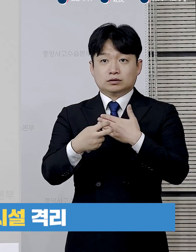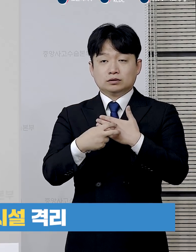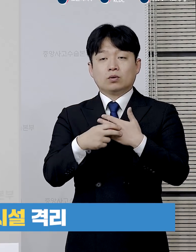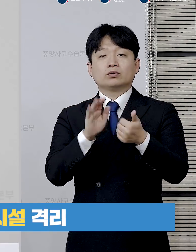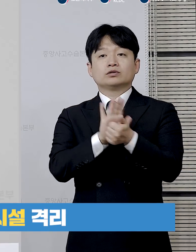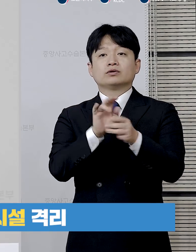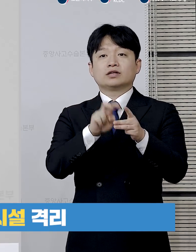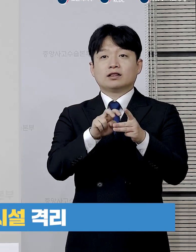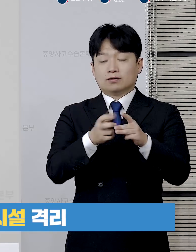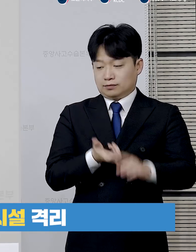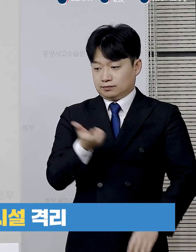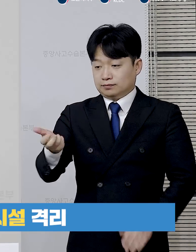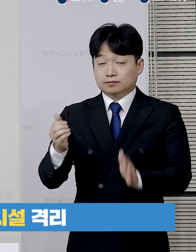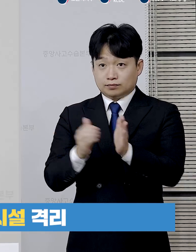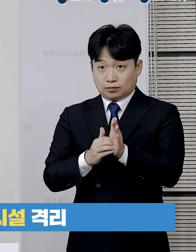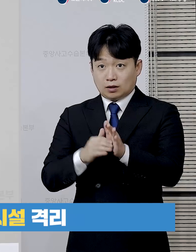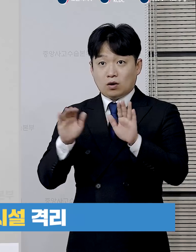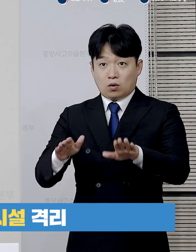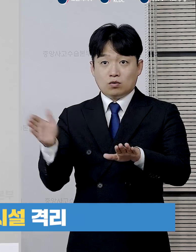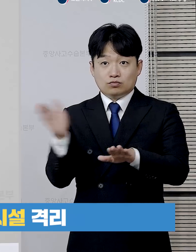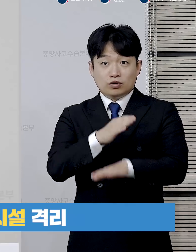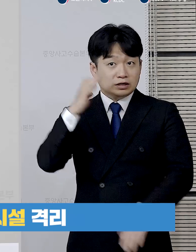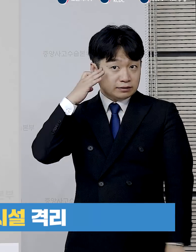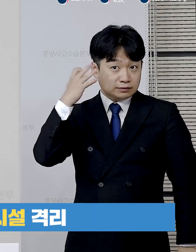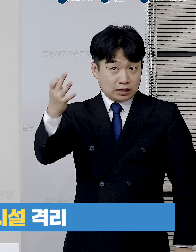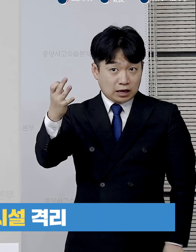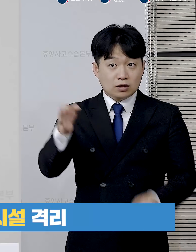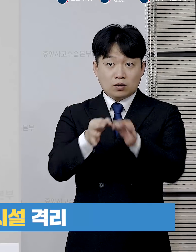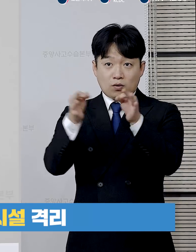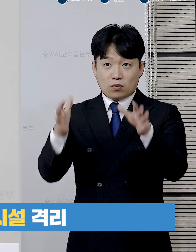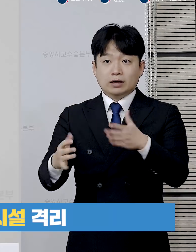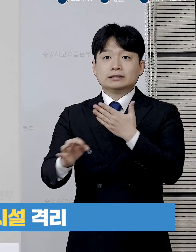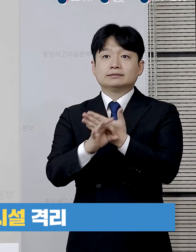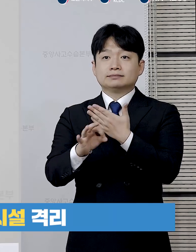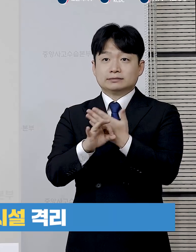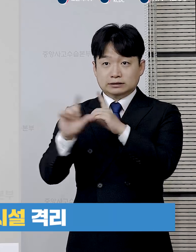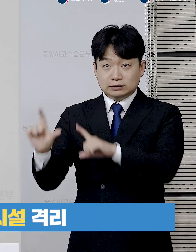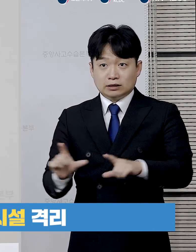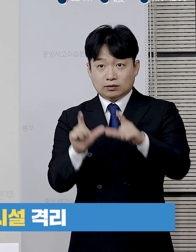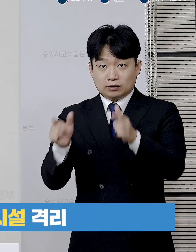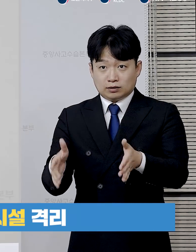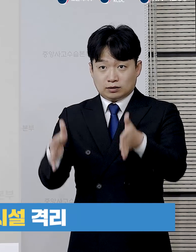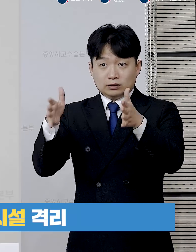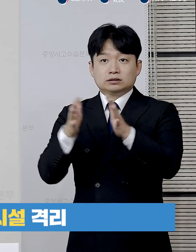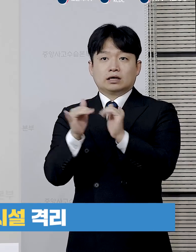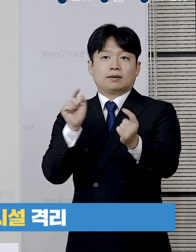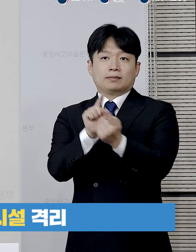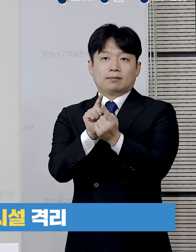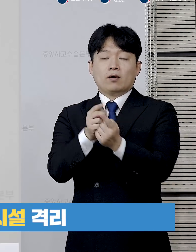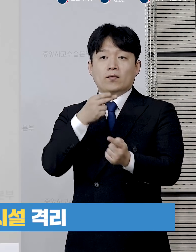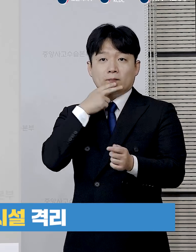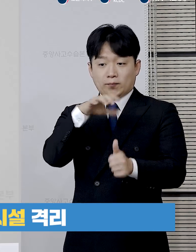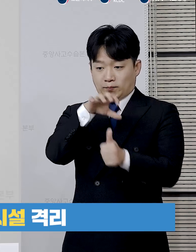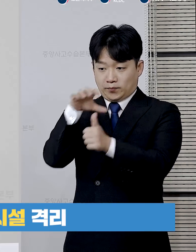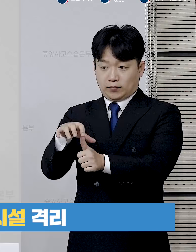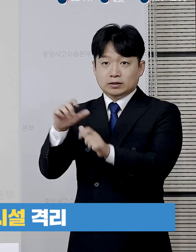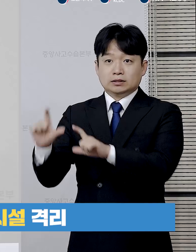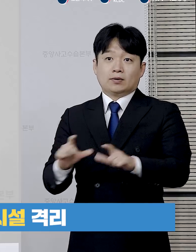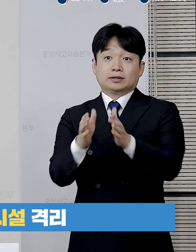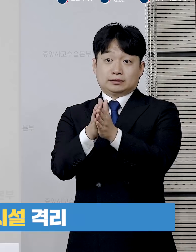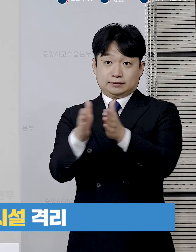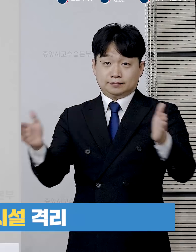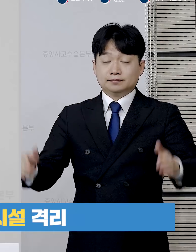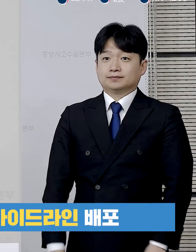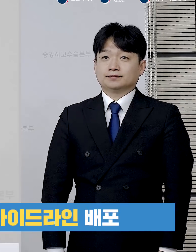중앙검역의료지원센터로 이동하였고 이분들은 오늘부터 14일간 임시생활시설에서 외부 접촉과 격리된 생활을